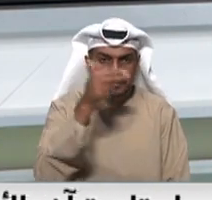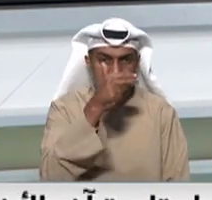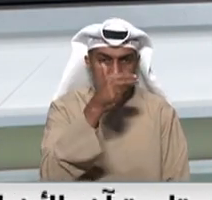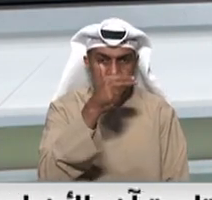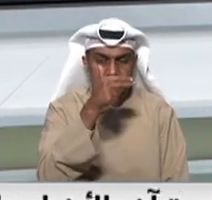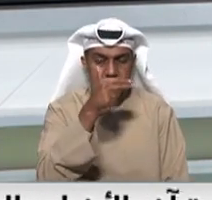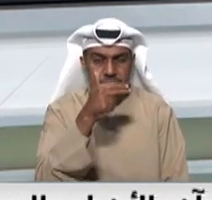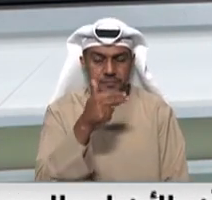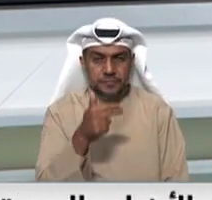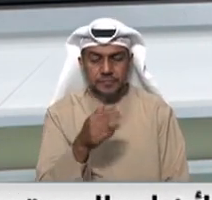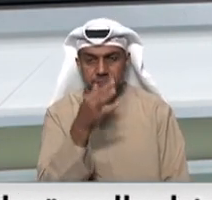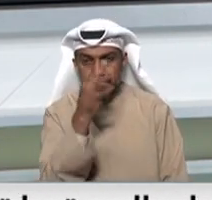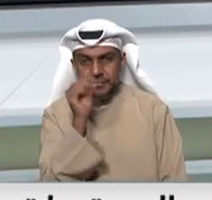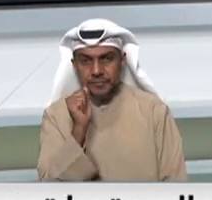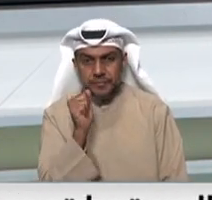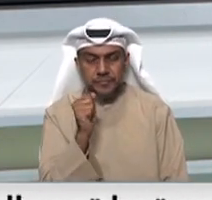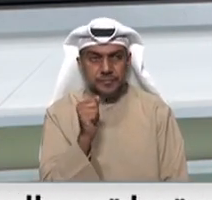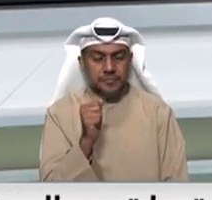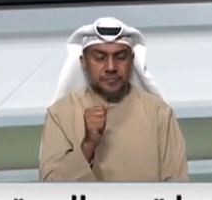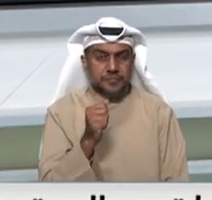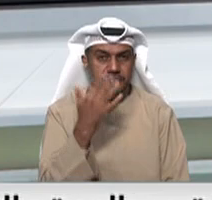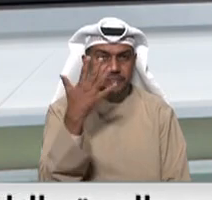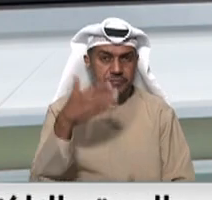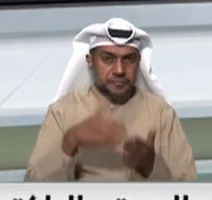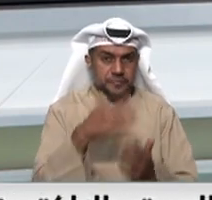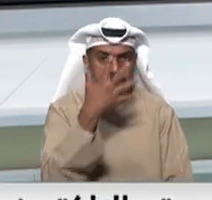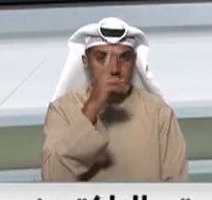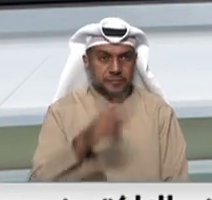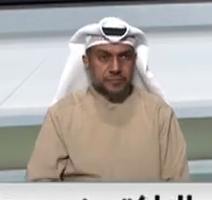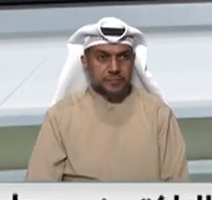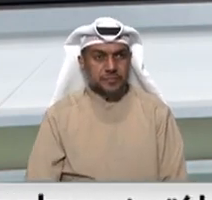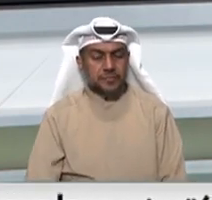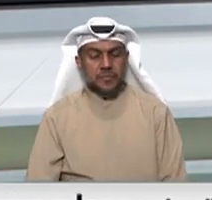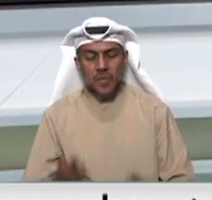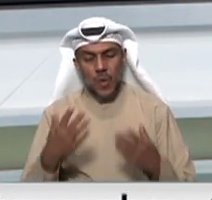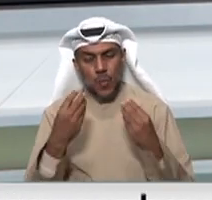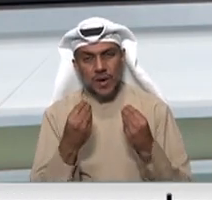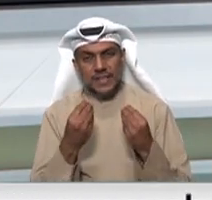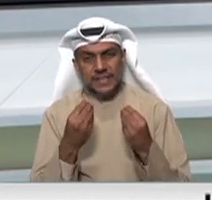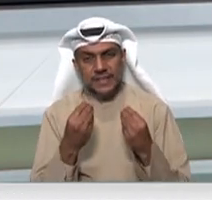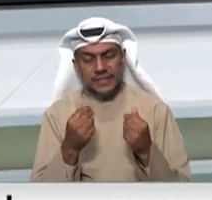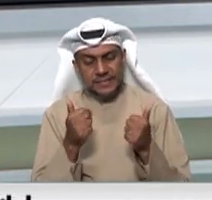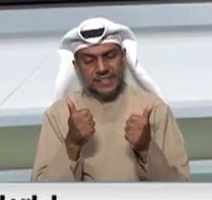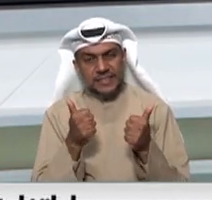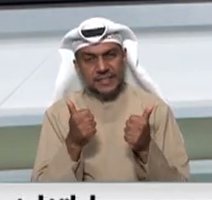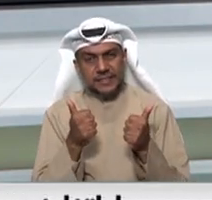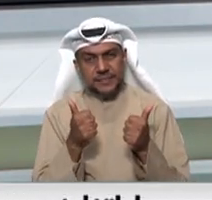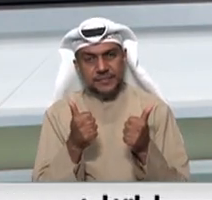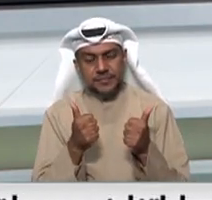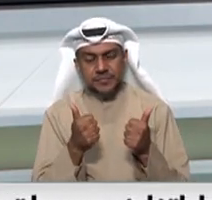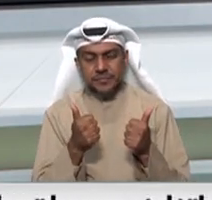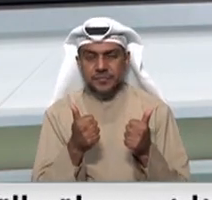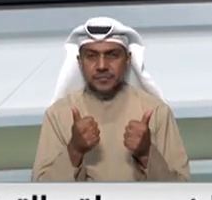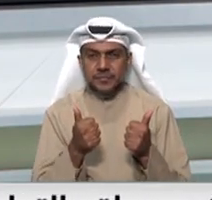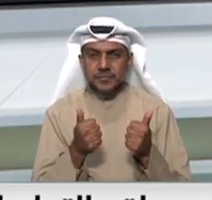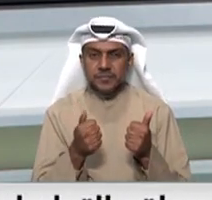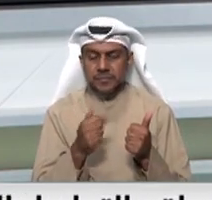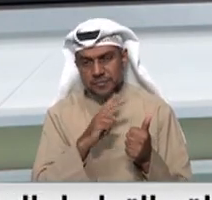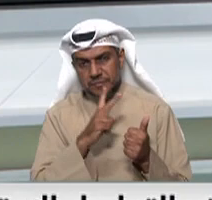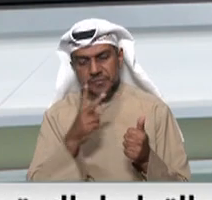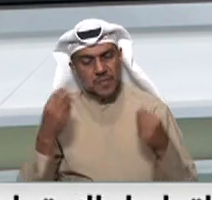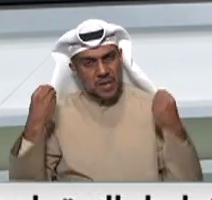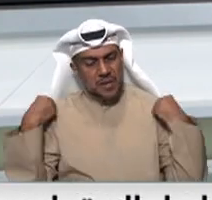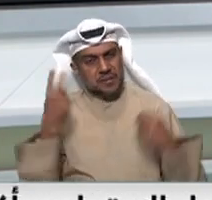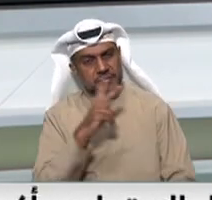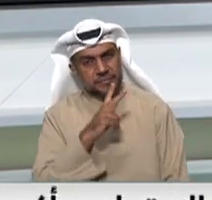سرعتها من 10 إلى 30 وبعدين من 5 إلى 25. طقس جيد ومعتدل إن شاء الله، ويصلح لجميع أنواع